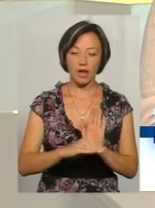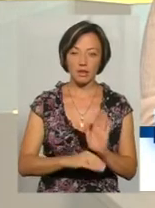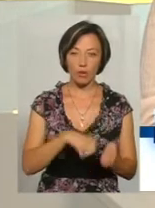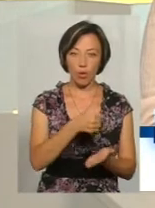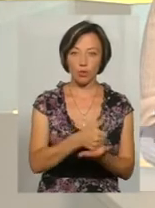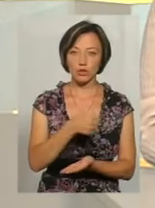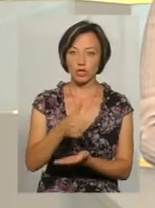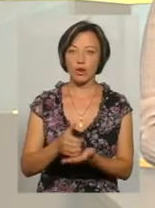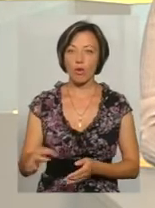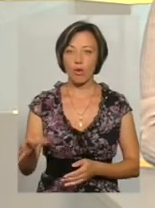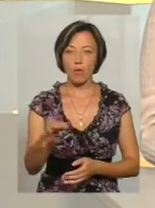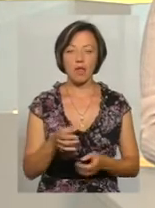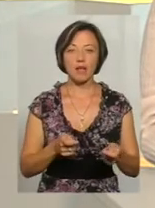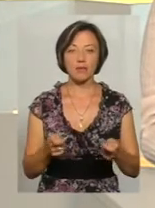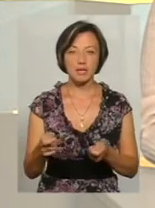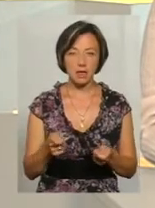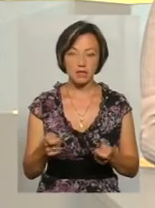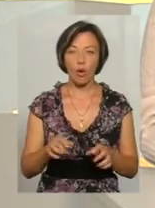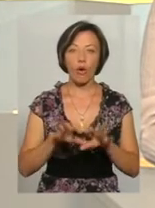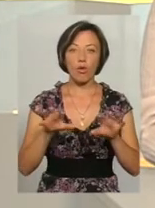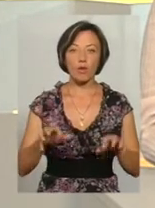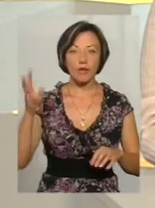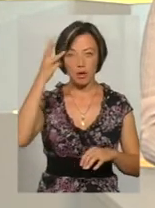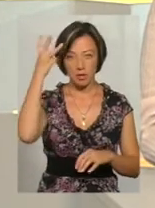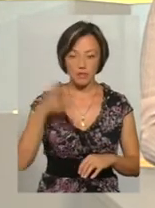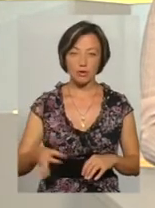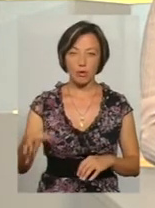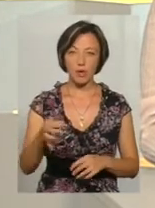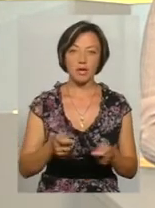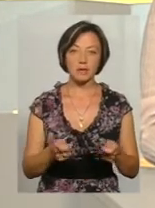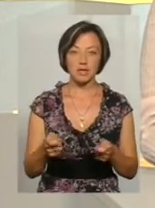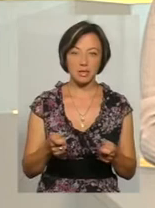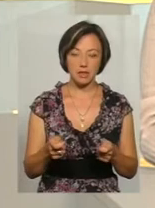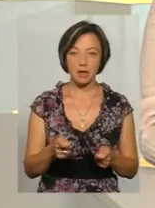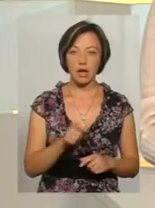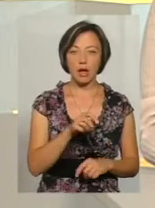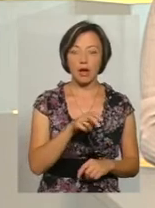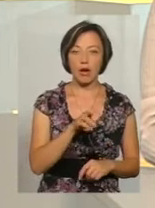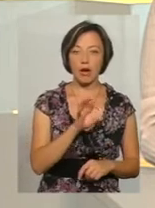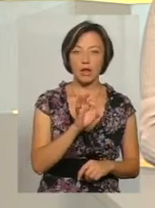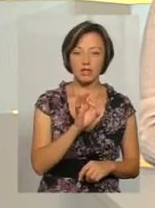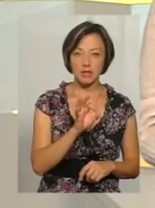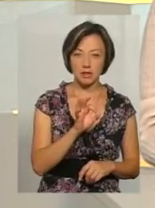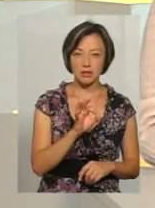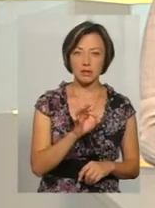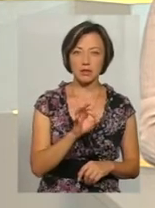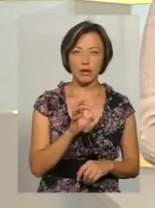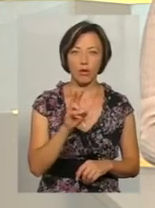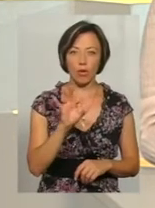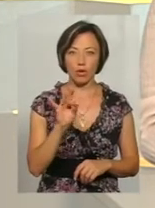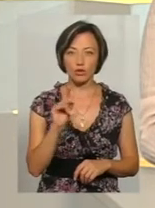обласних державних адміністрацій. Голова Хмельницької облдержадміністрації Олександр Корнійчук посів 17-ту